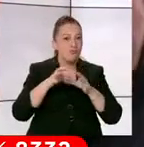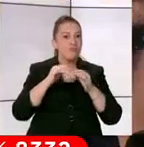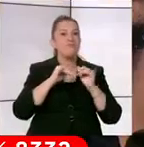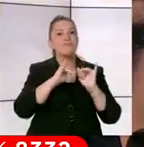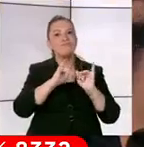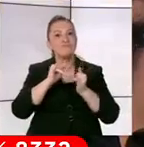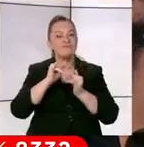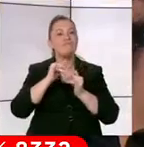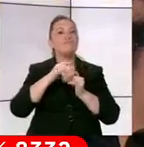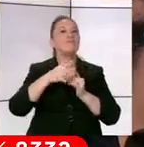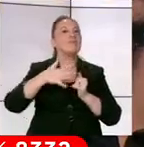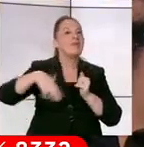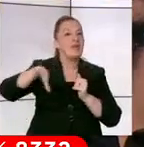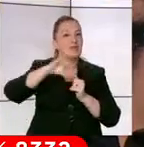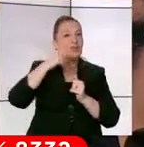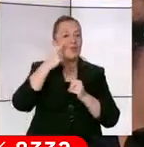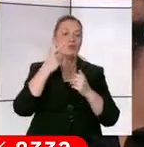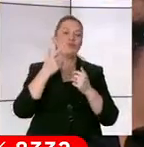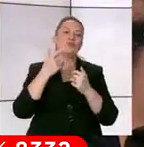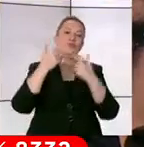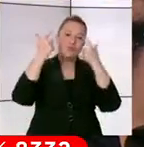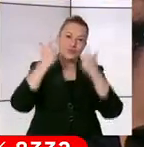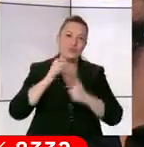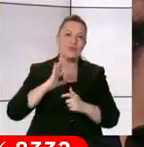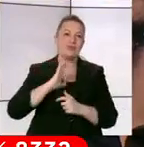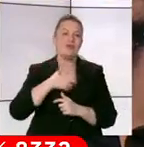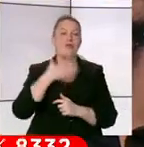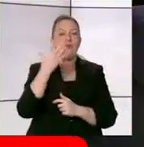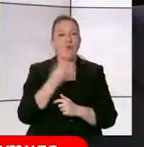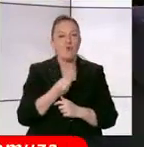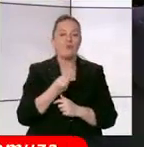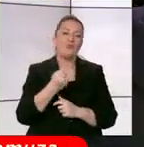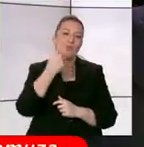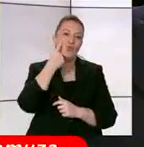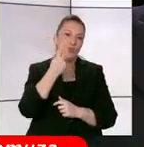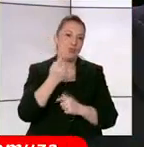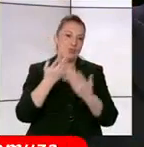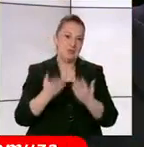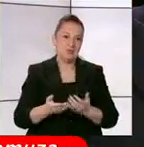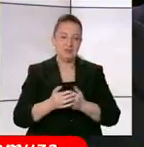da sorumluluk sahibi ve hassas olduğunu tüm dünya gösterme imkanı buluruz.